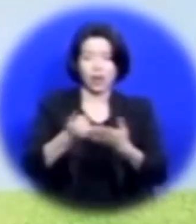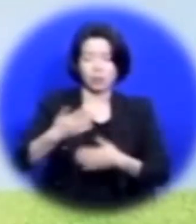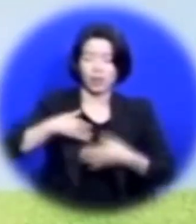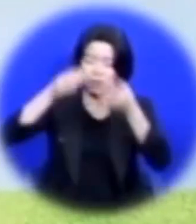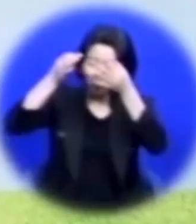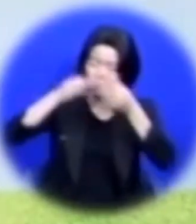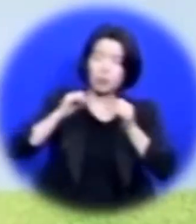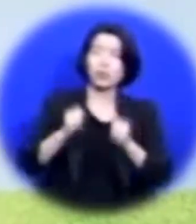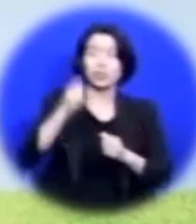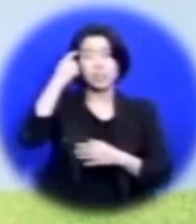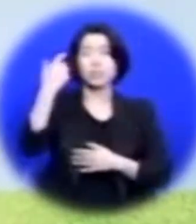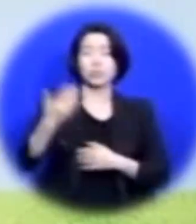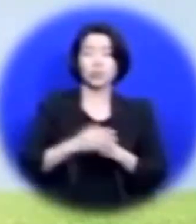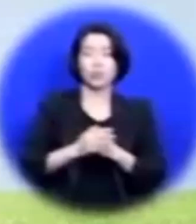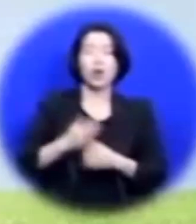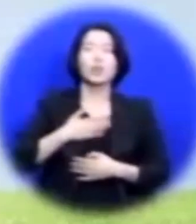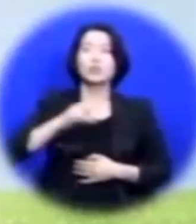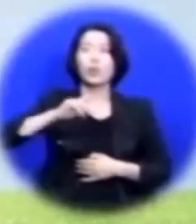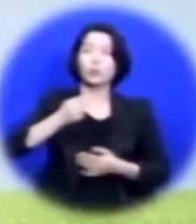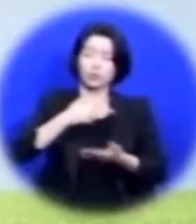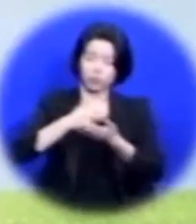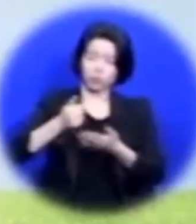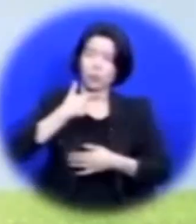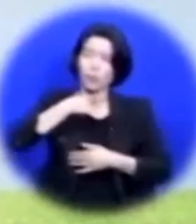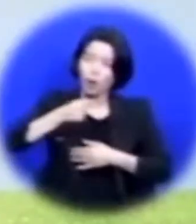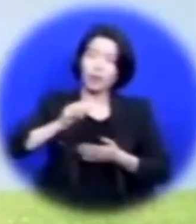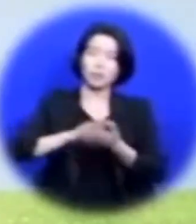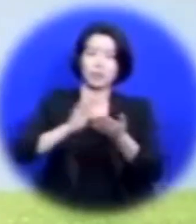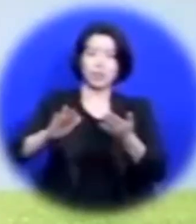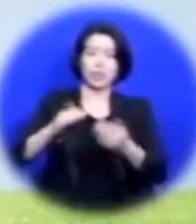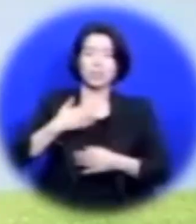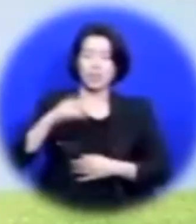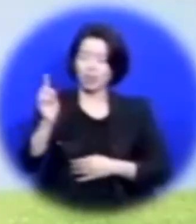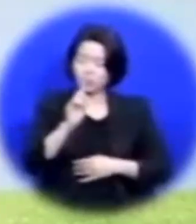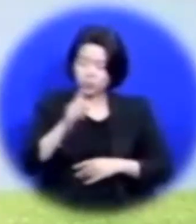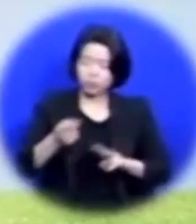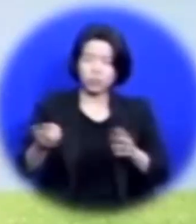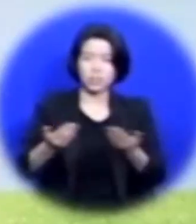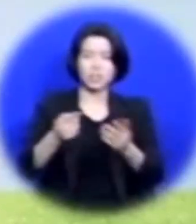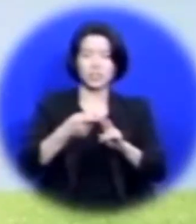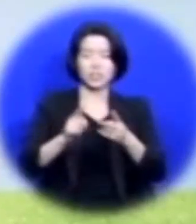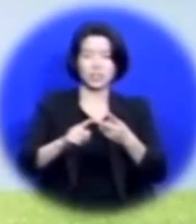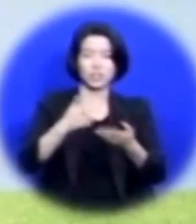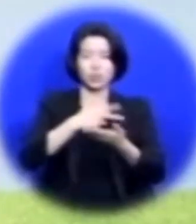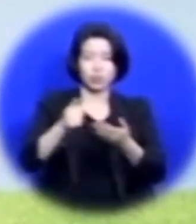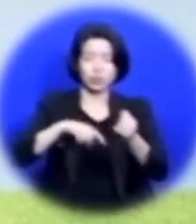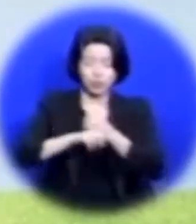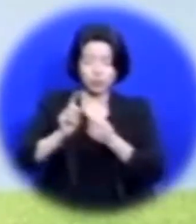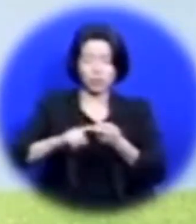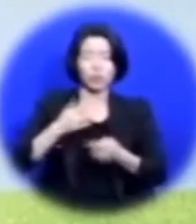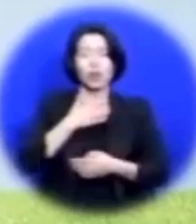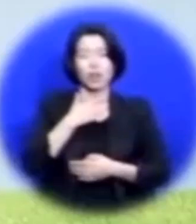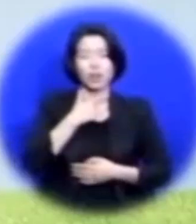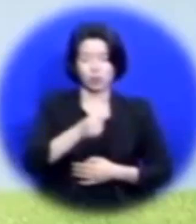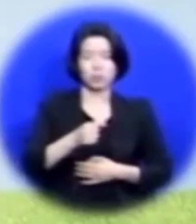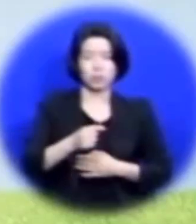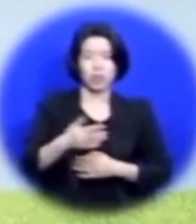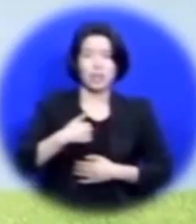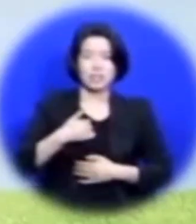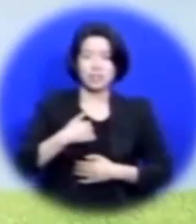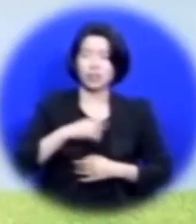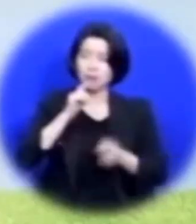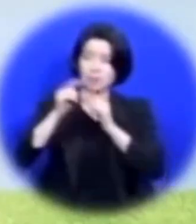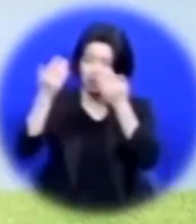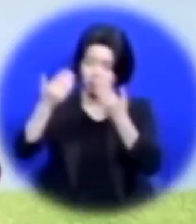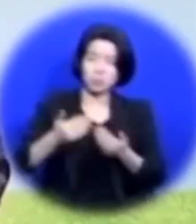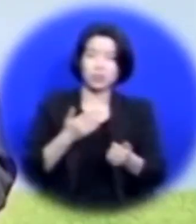계시죠 저도 주님을 원합니다 제가 무슨 일이든지 주님 뜻대로 하고 싶습니다 저에게 말씀해 주세요